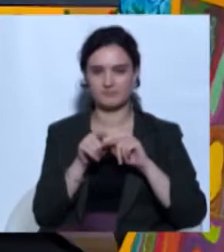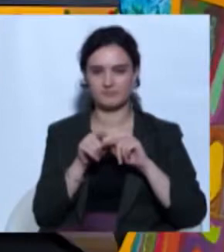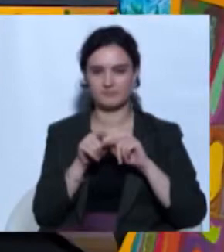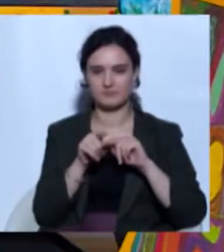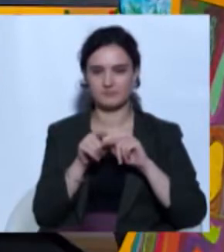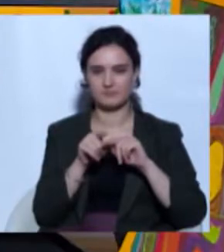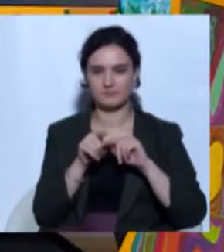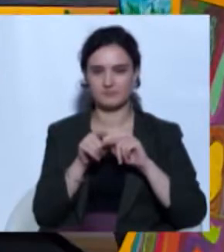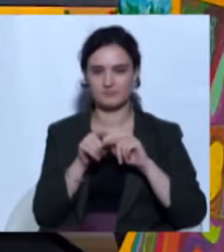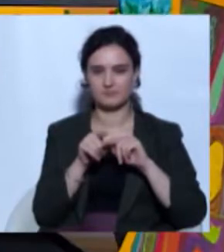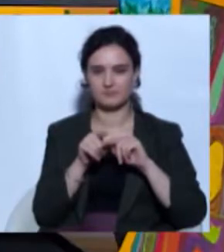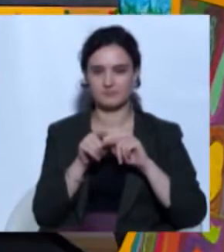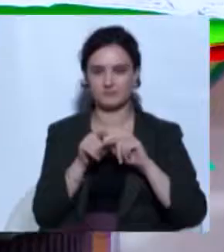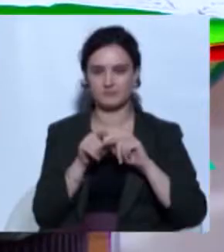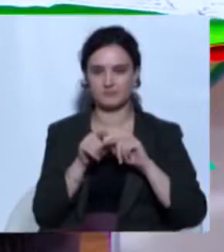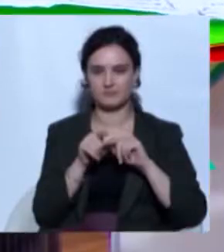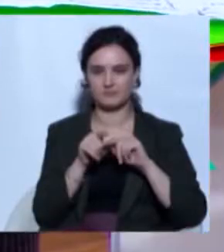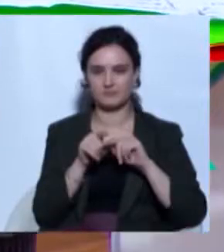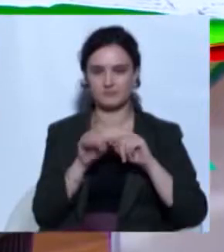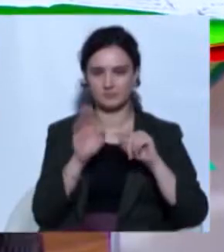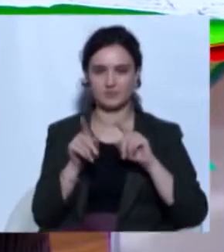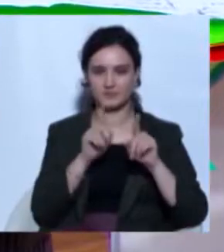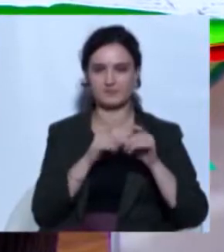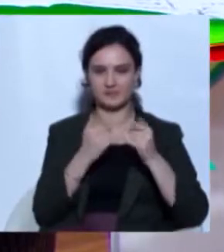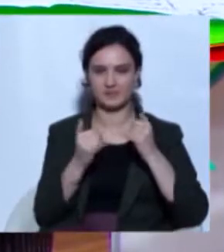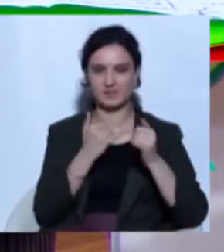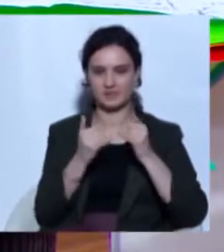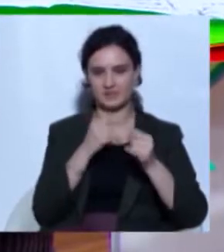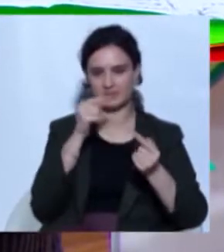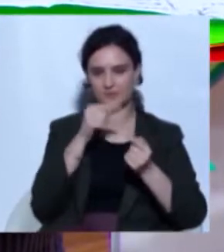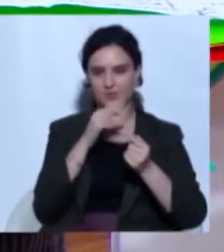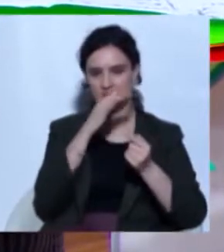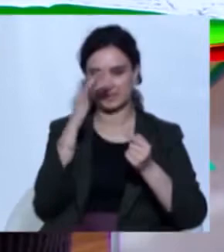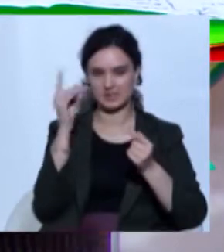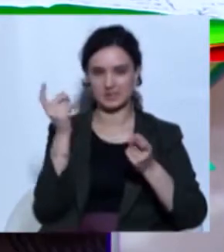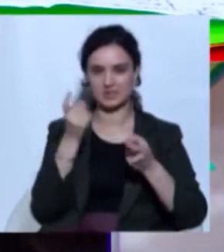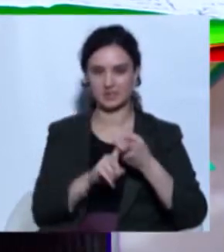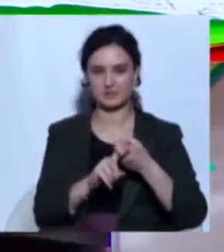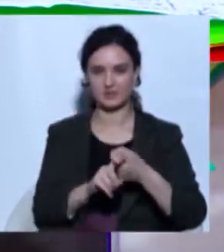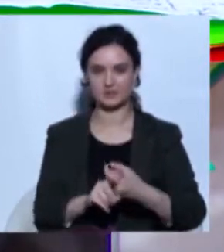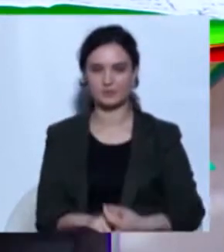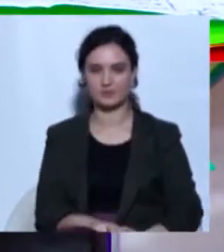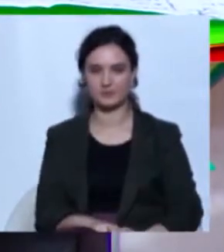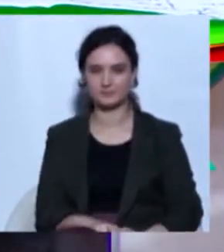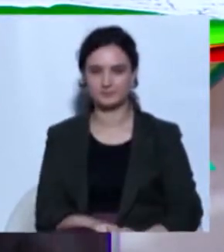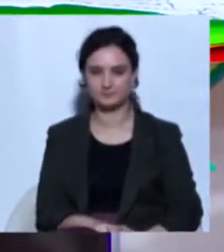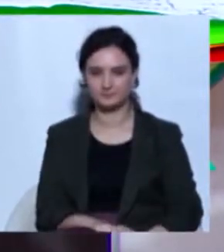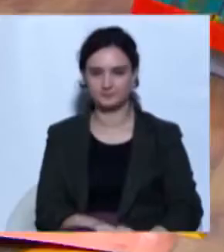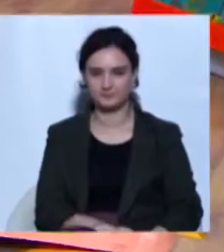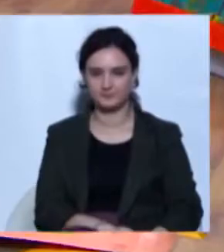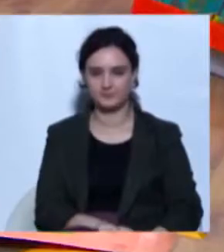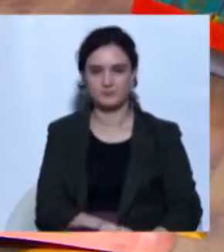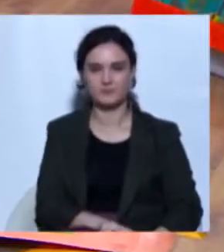არა, აქ დავდებ, კარგი. მაინც ყვითელთან, იმიტომ რომ ცასთან ასოცირდება.